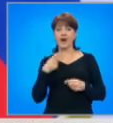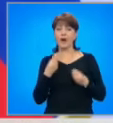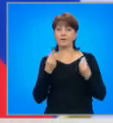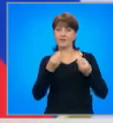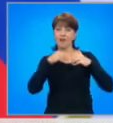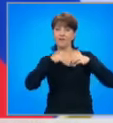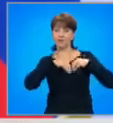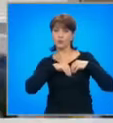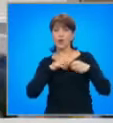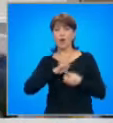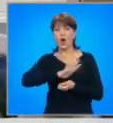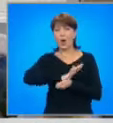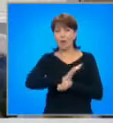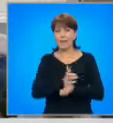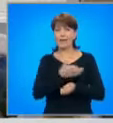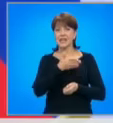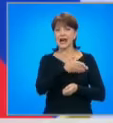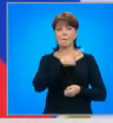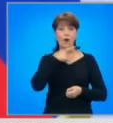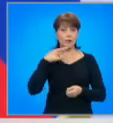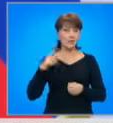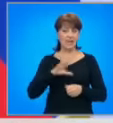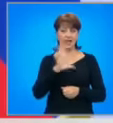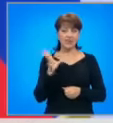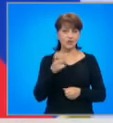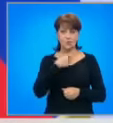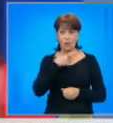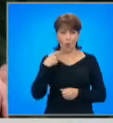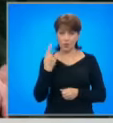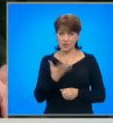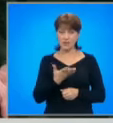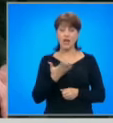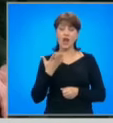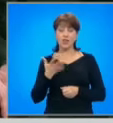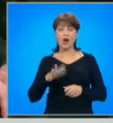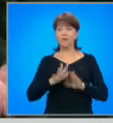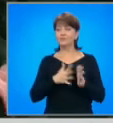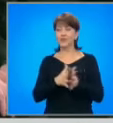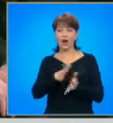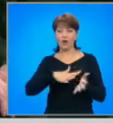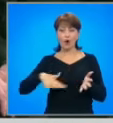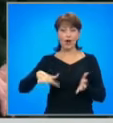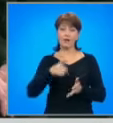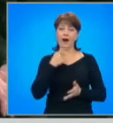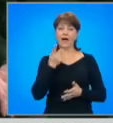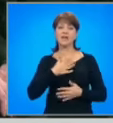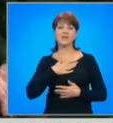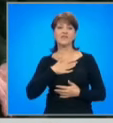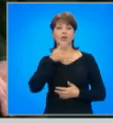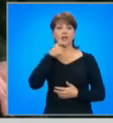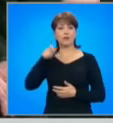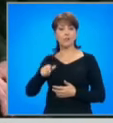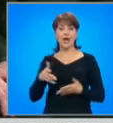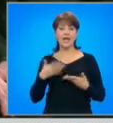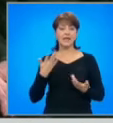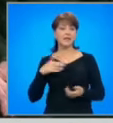към Русия, към всичко руско. Но несломеният народ на Донбас, Запорожие и Херсон каза своята дума. Искам да ме